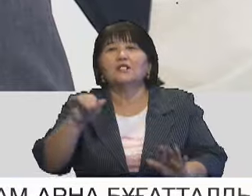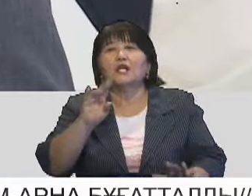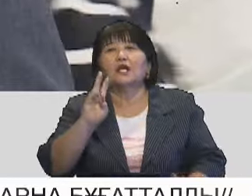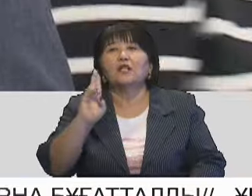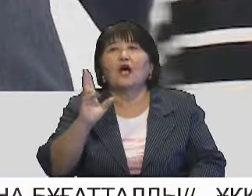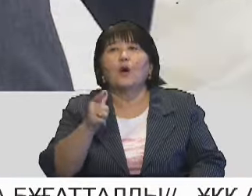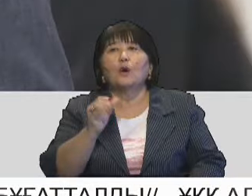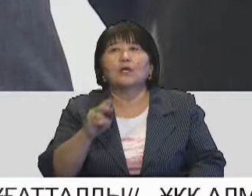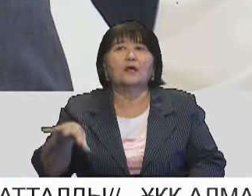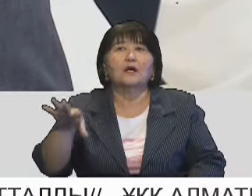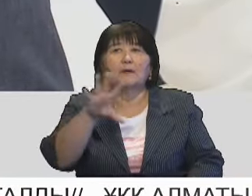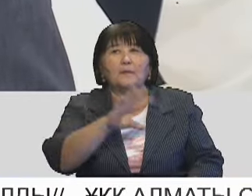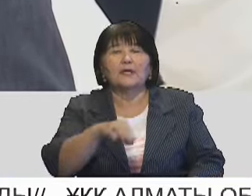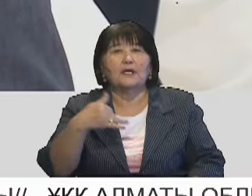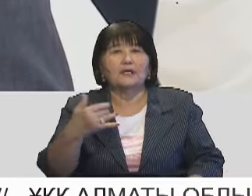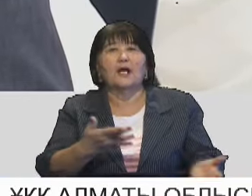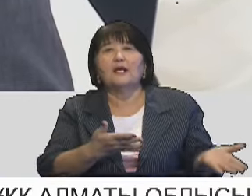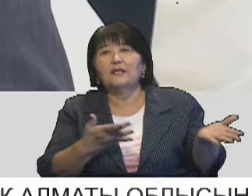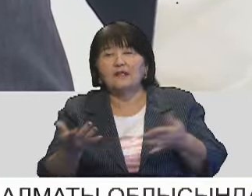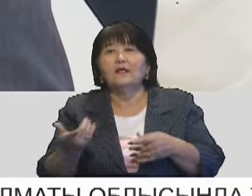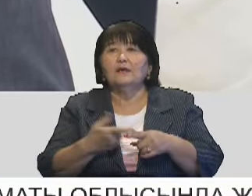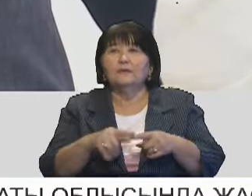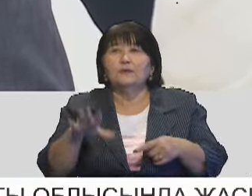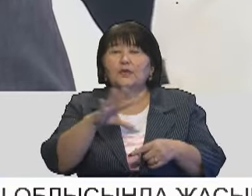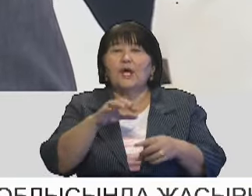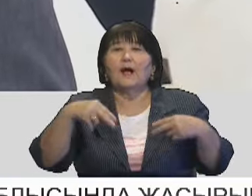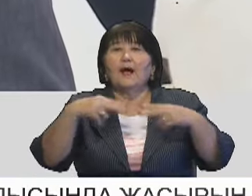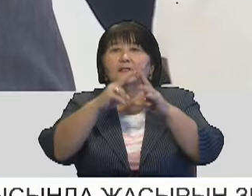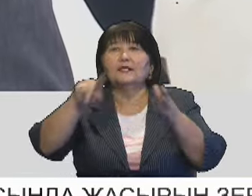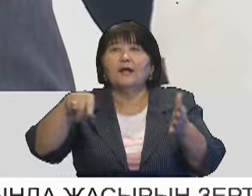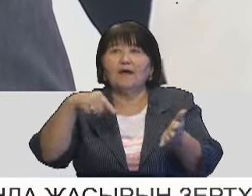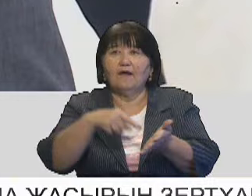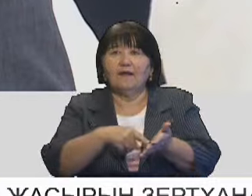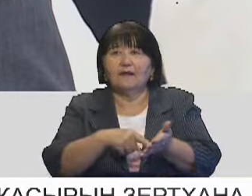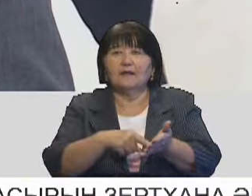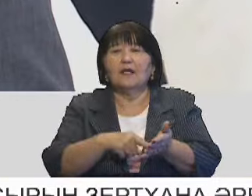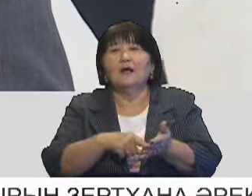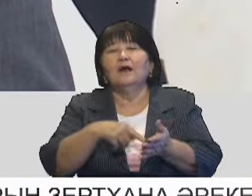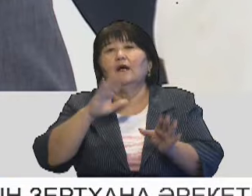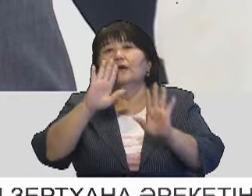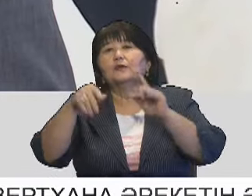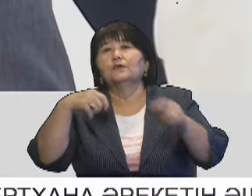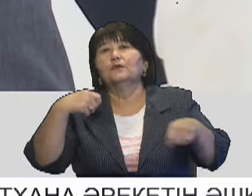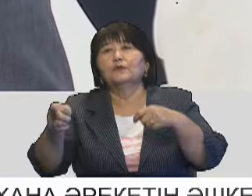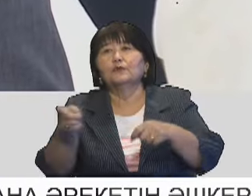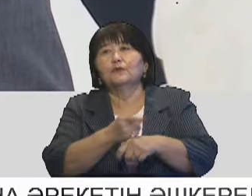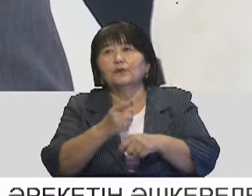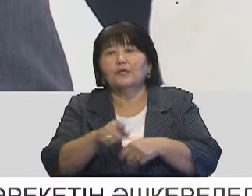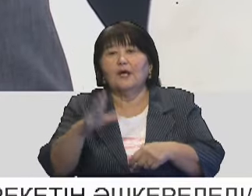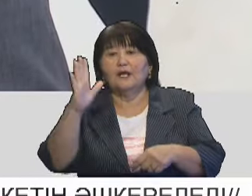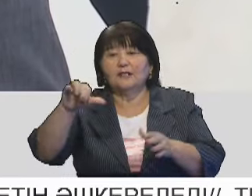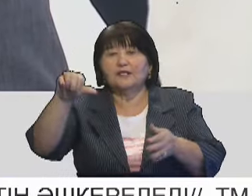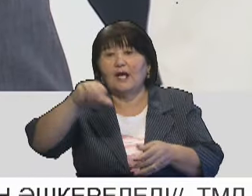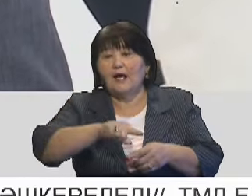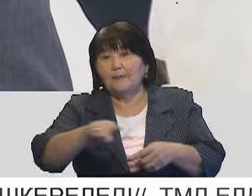аралықтың барлығына біздің өнімдеріміз таратылып жатыр. Бұдан бөлек Астана қаласында сөрелерде біздің өнімдер осы алдымыздағы аптадан бастап